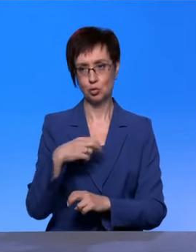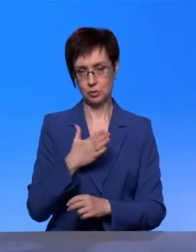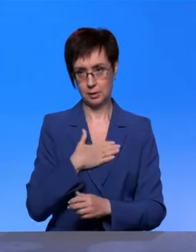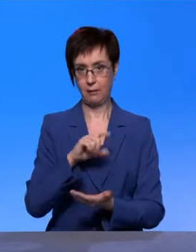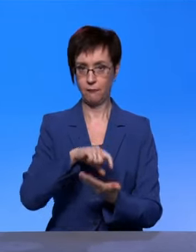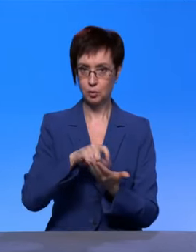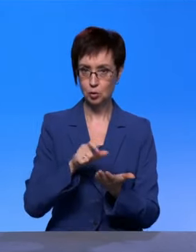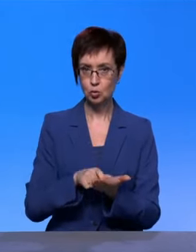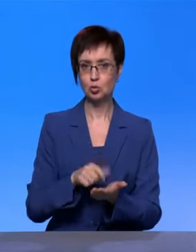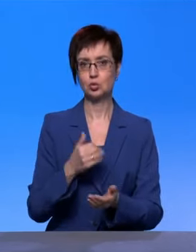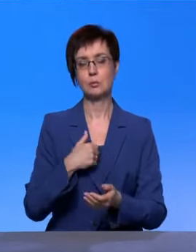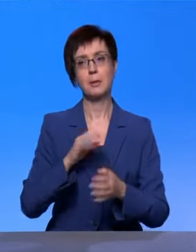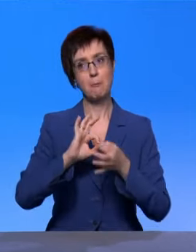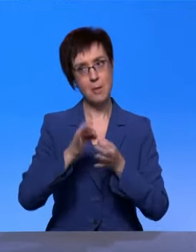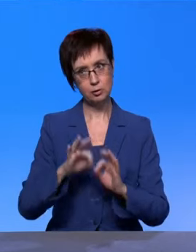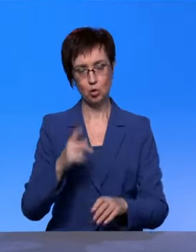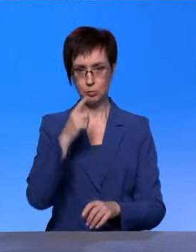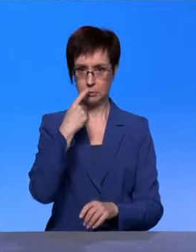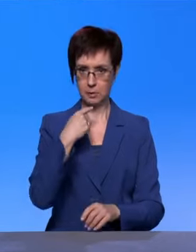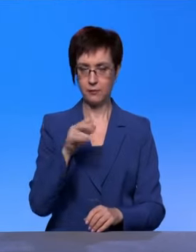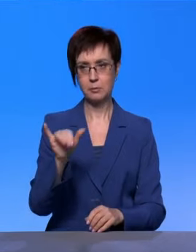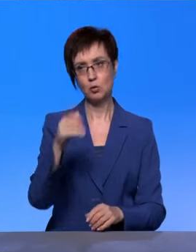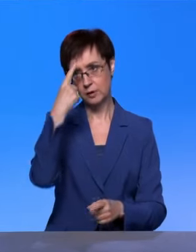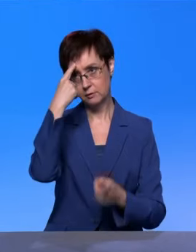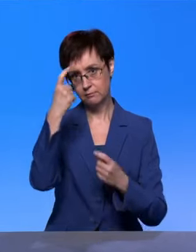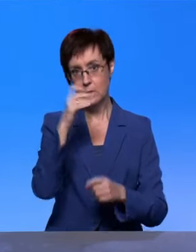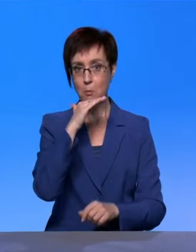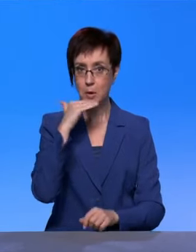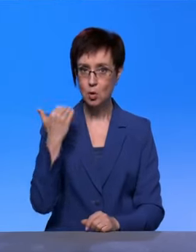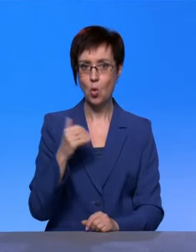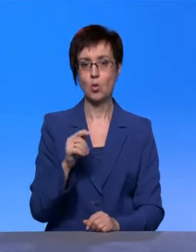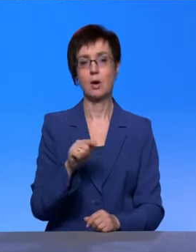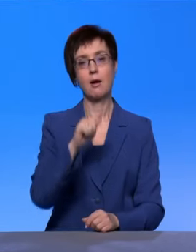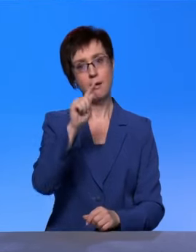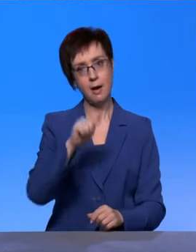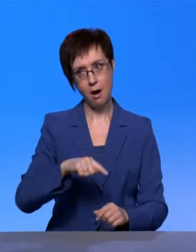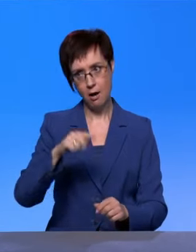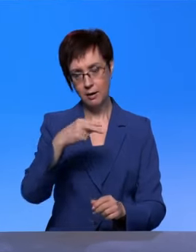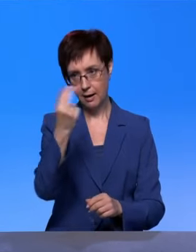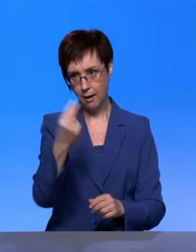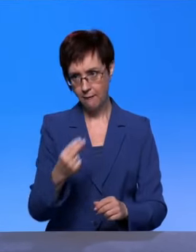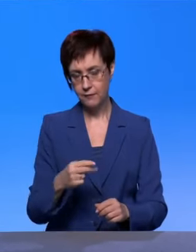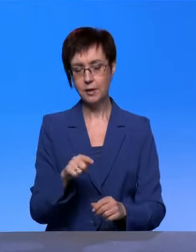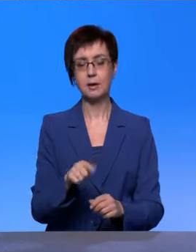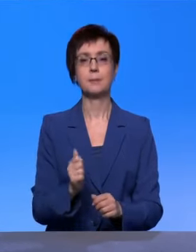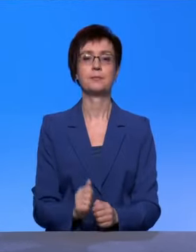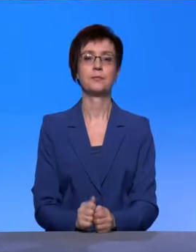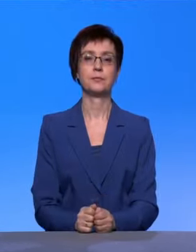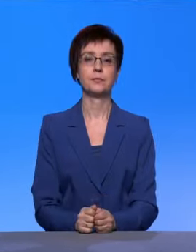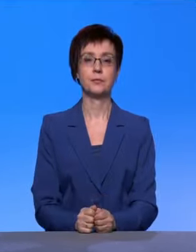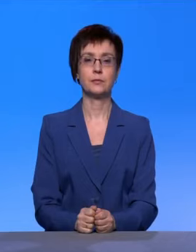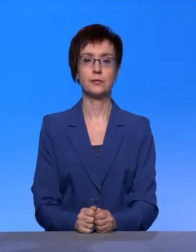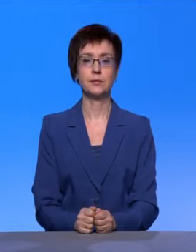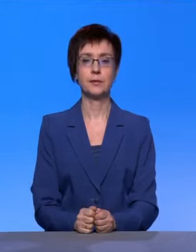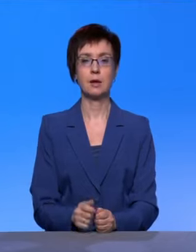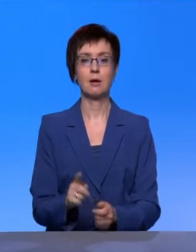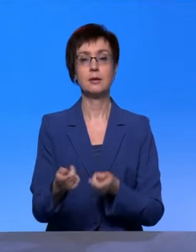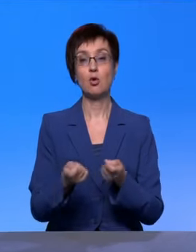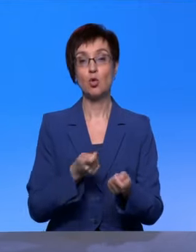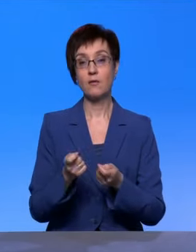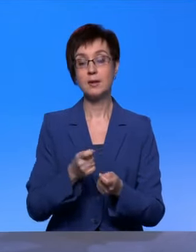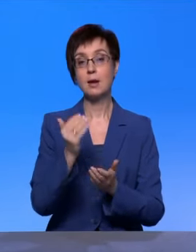много графиков. Спасибо огромное за то, что нашли для нас сегодня время. Александр Олегович Карпов, руководитель программы «Шаг в будущее», доктор философских наук,